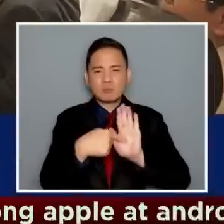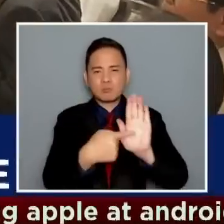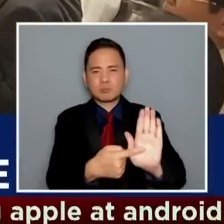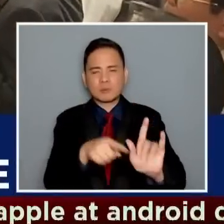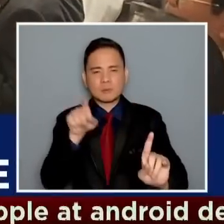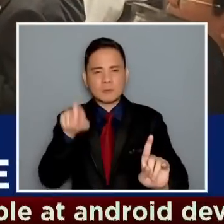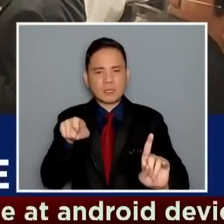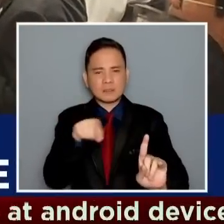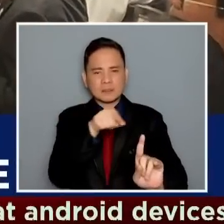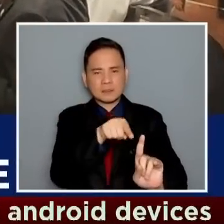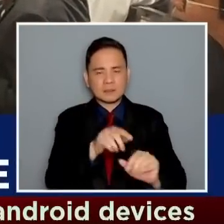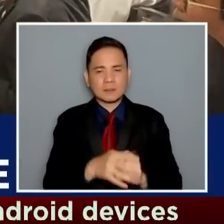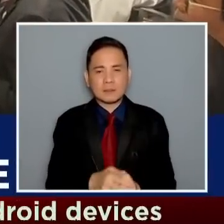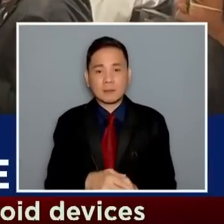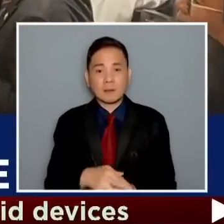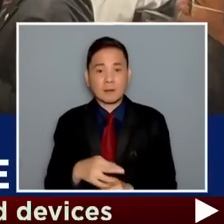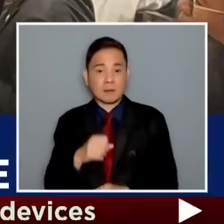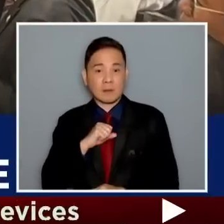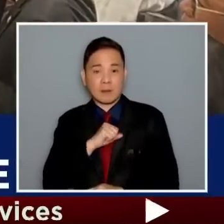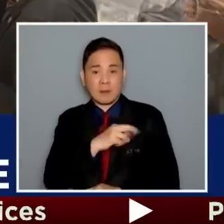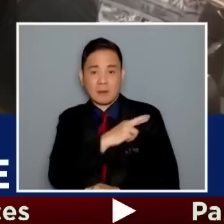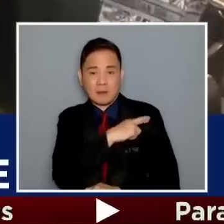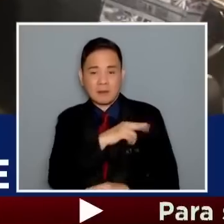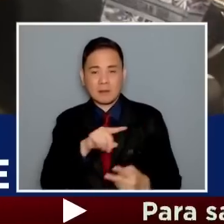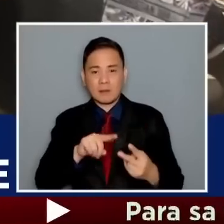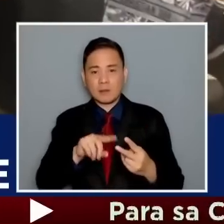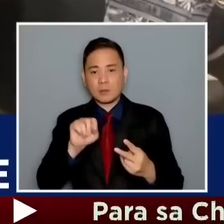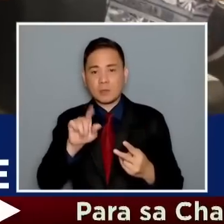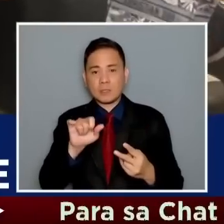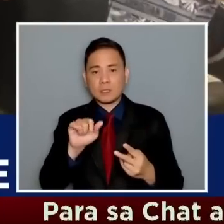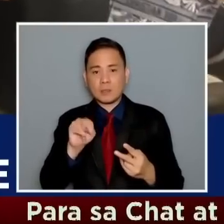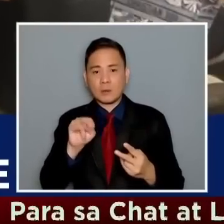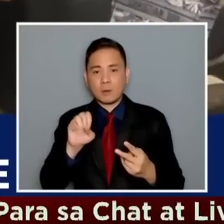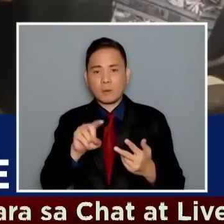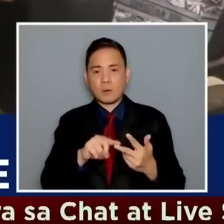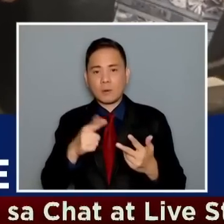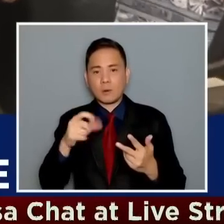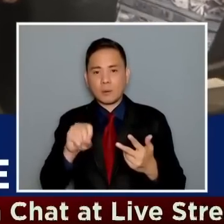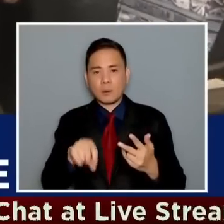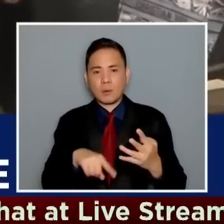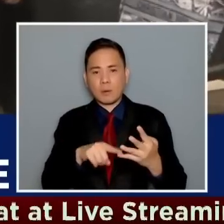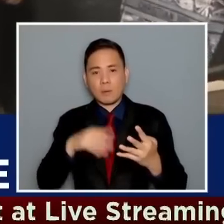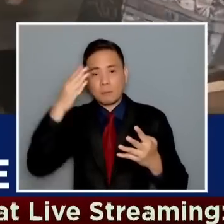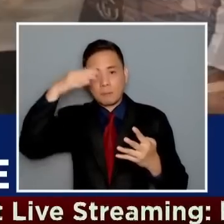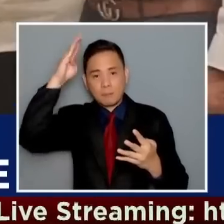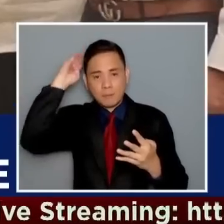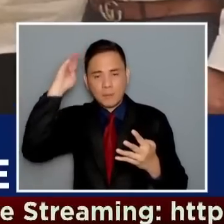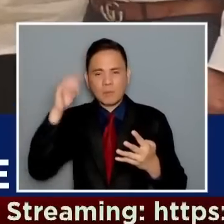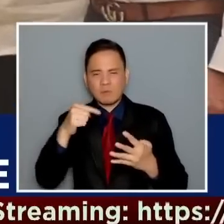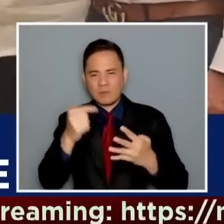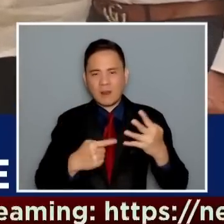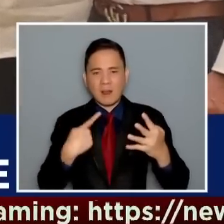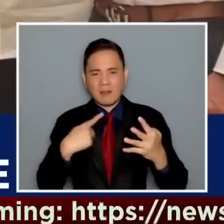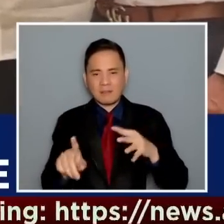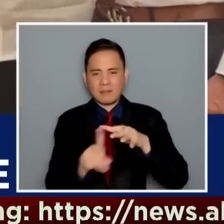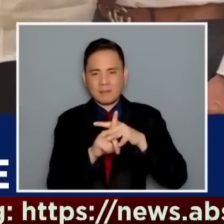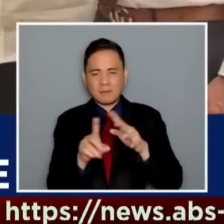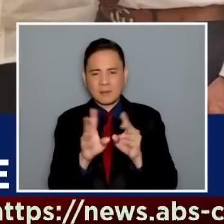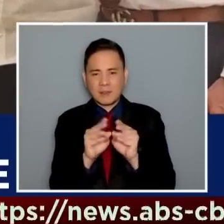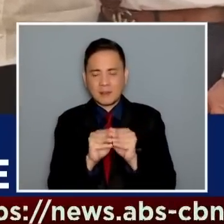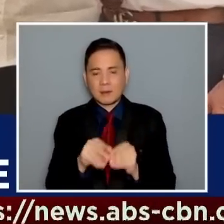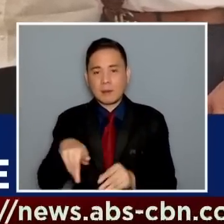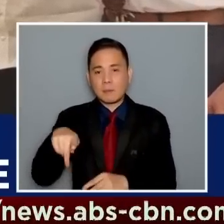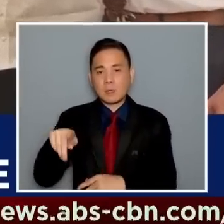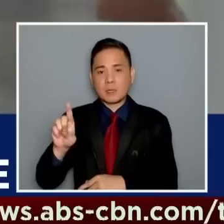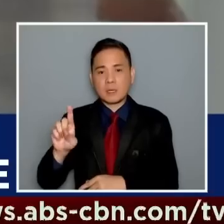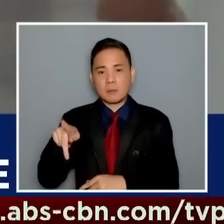dinaluhan ni Senador Padilla, Francis Tolentino, Christopher Go at Ronald De La Rosa, pinagtibay na ng PDP laban ang pagsuporta